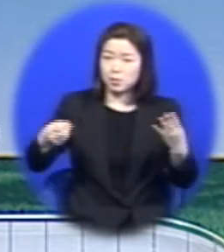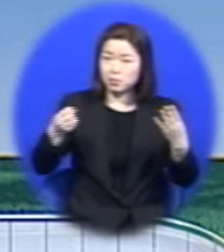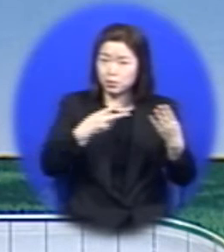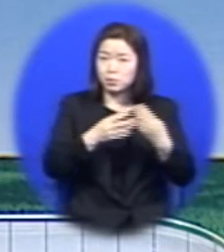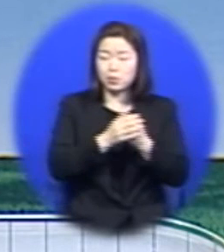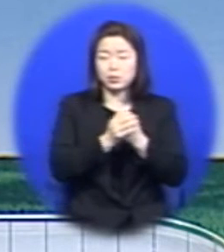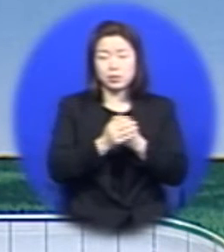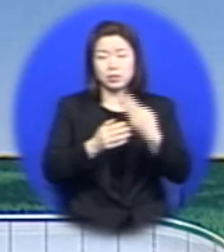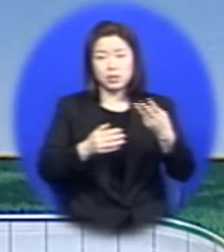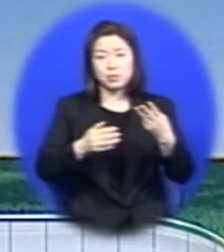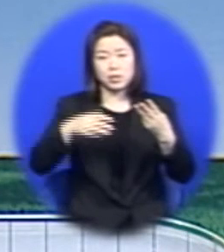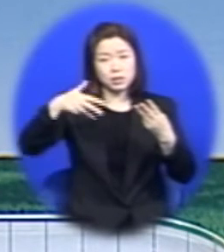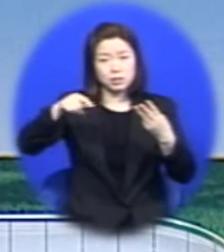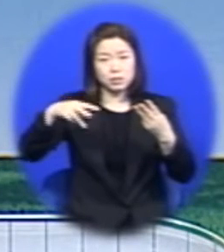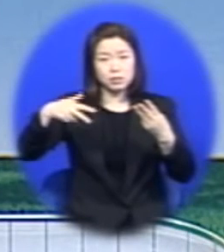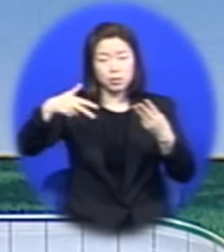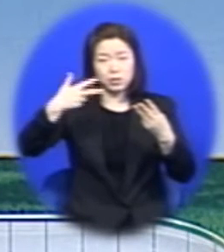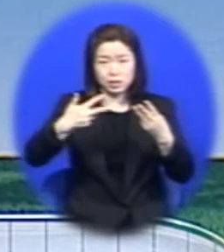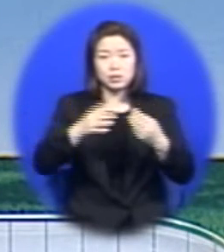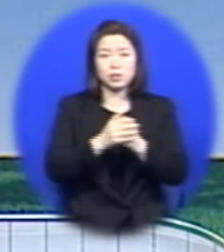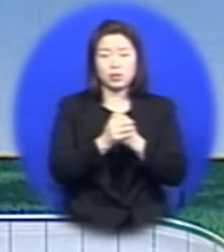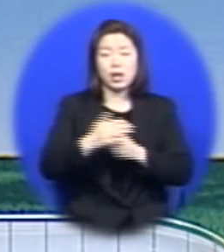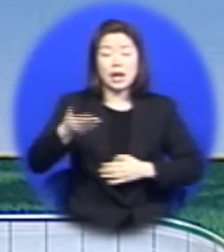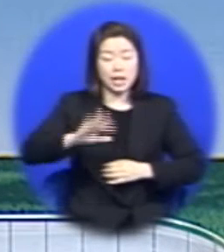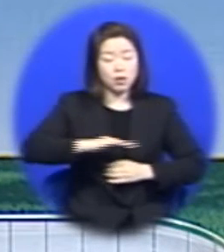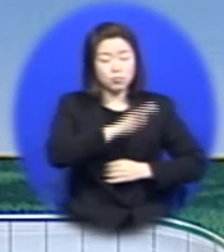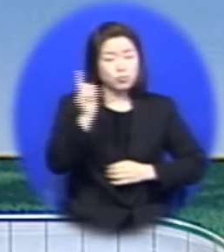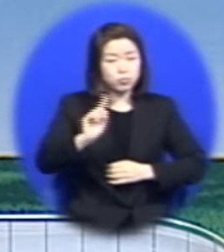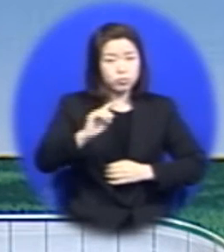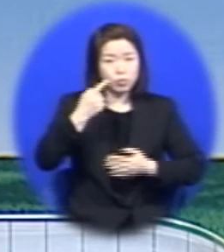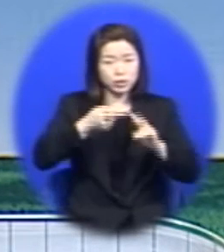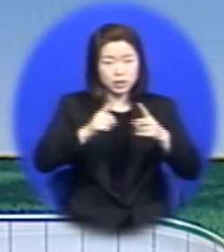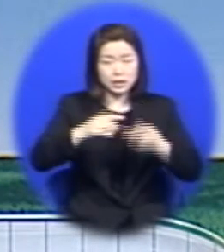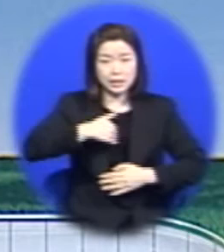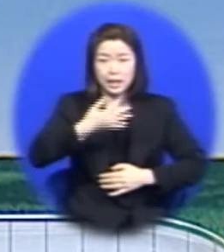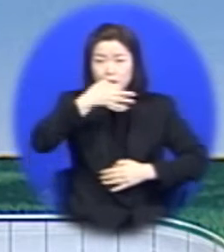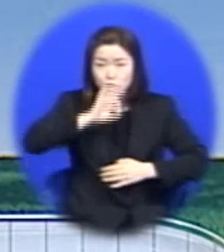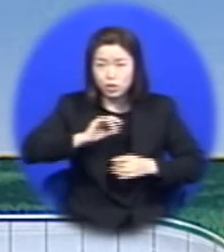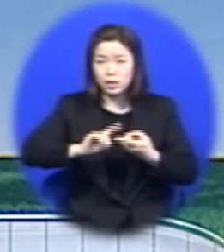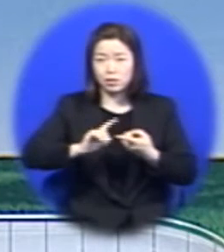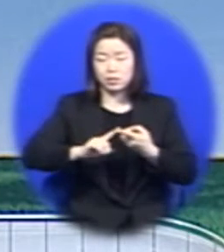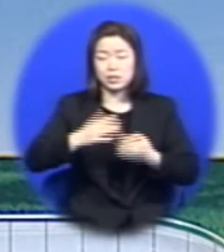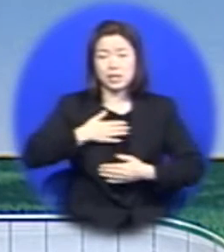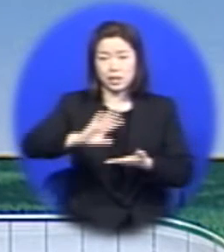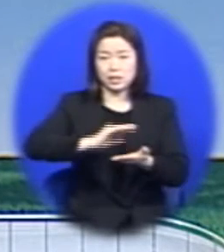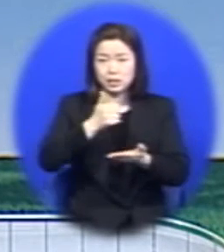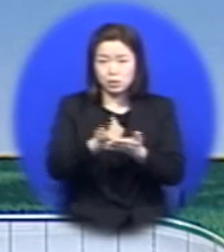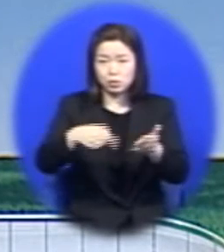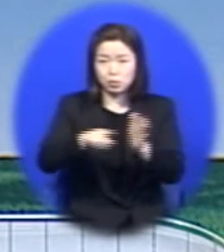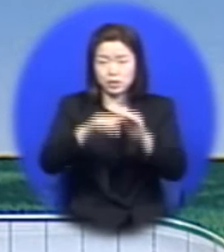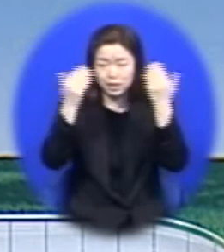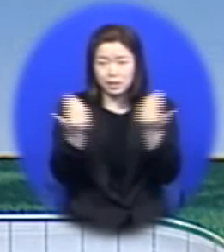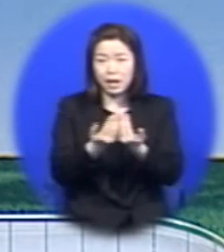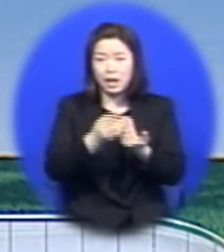7절, 8절에 이렇게 말했습니다. 그러나 무엇이든지 내게 유익하던 것을 내가 그리스도를 위하여 다